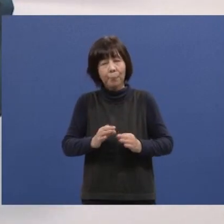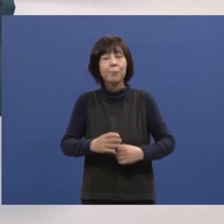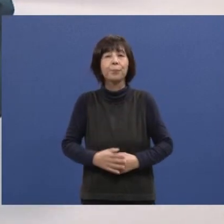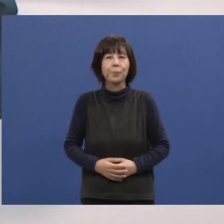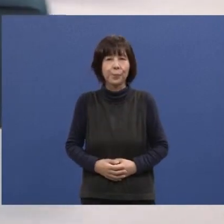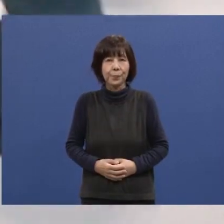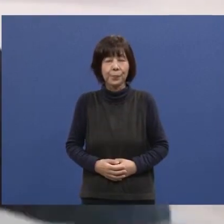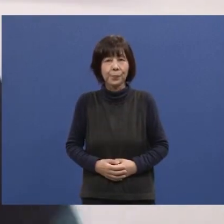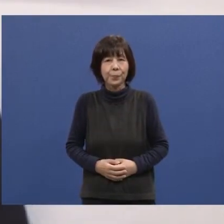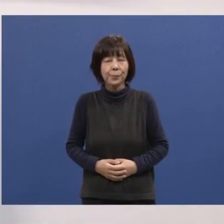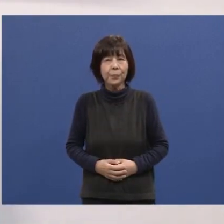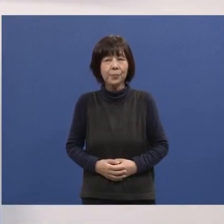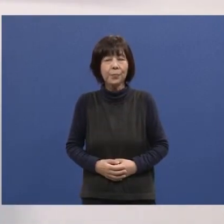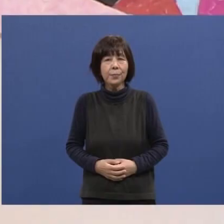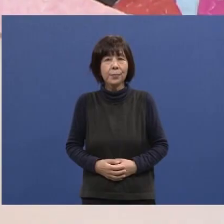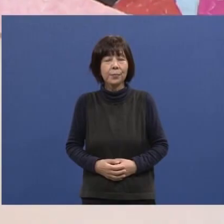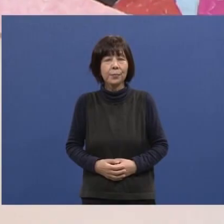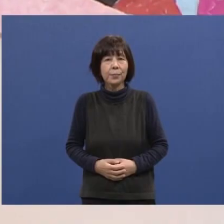ボ。